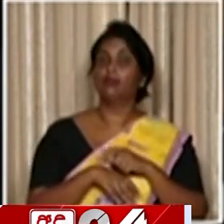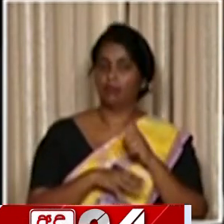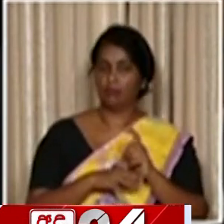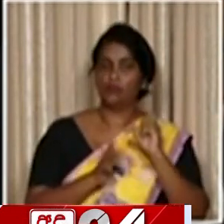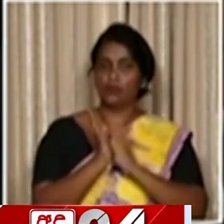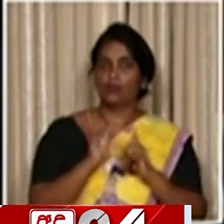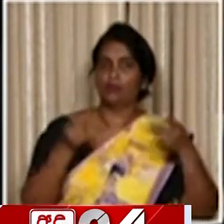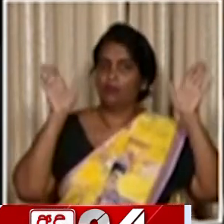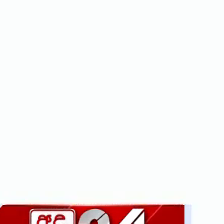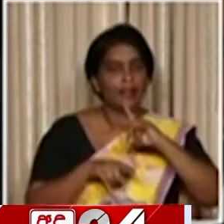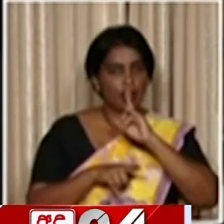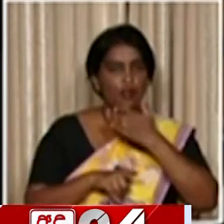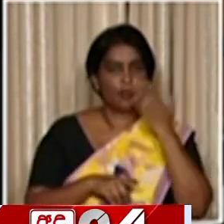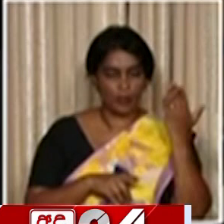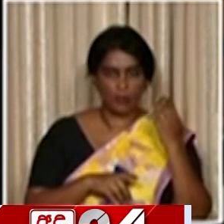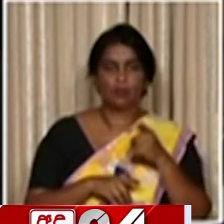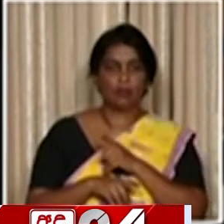व्यवस्थादायक स्वभाव